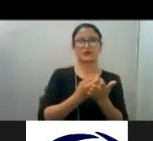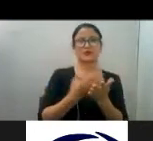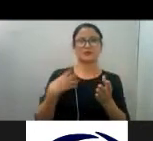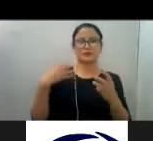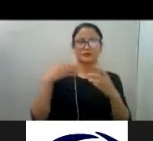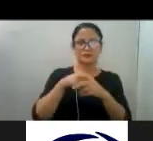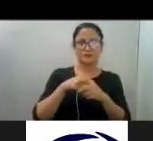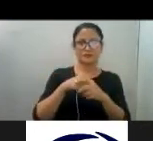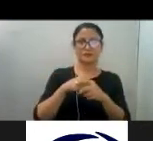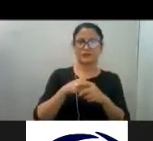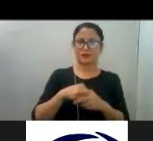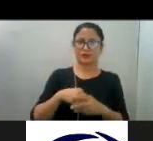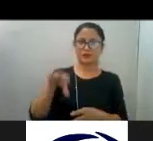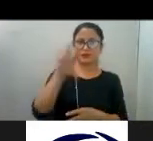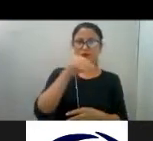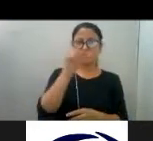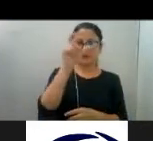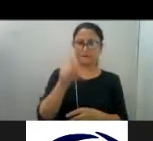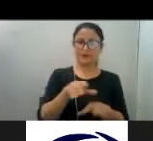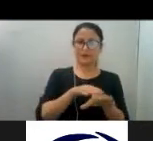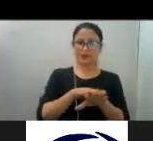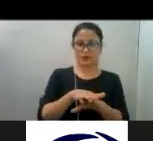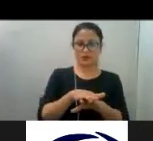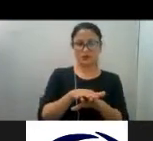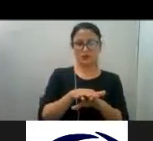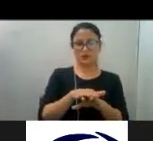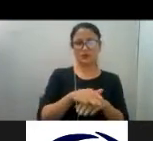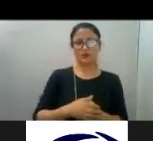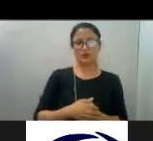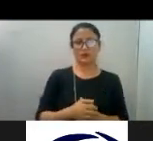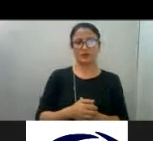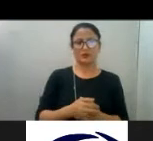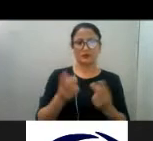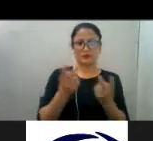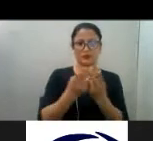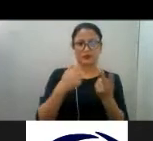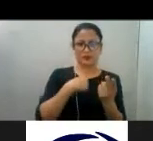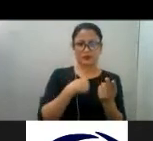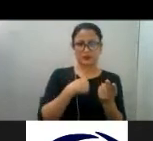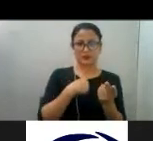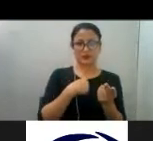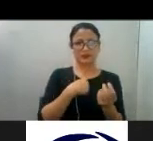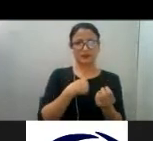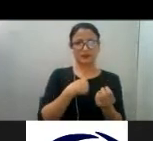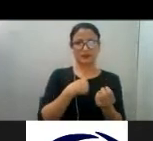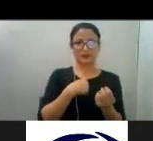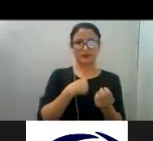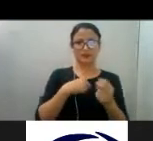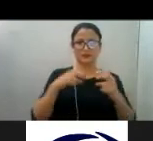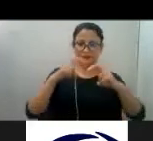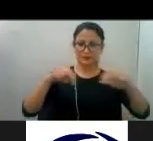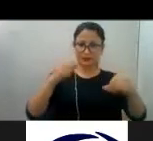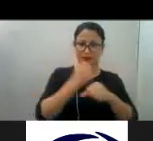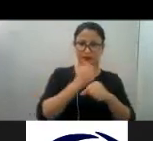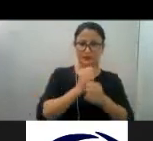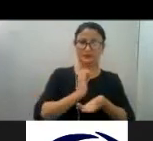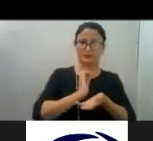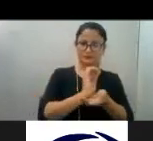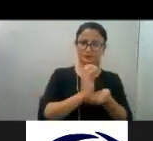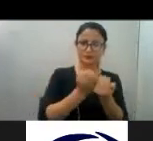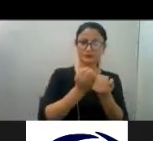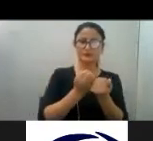हुनु पनि हुनुहुने सम्पूर्ण महानुभावज्यूहरू, त्यस्तै हामीलाई यो रिसर्च कार्यमा चाहिँ सहयोग